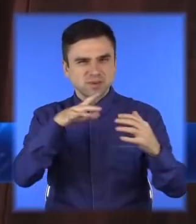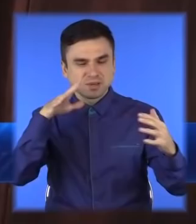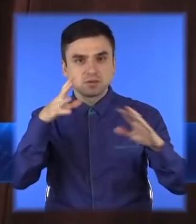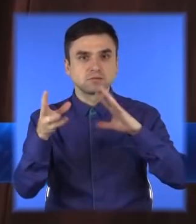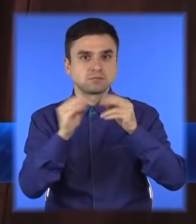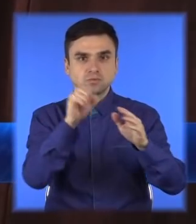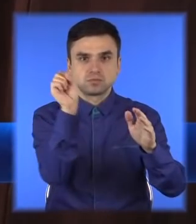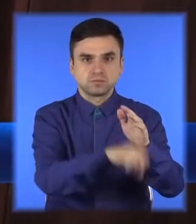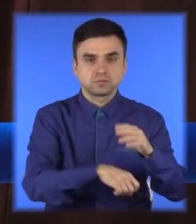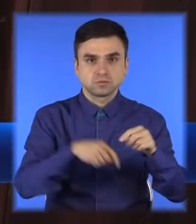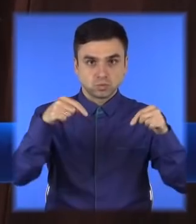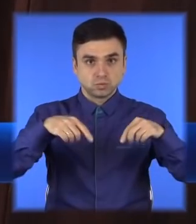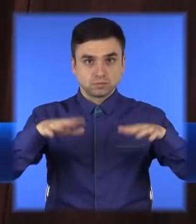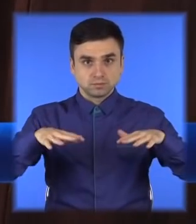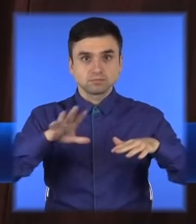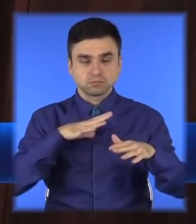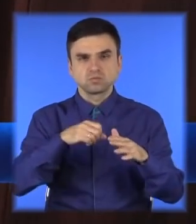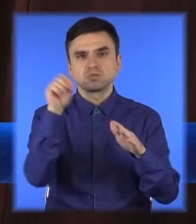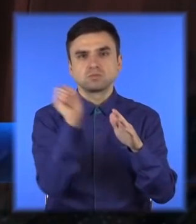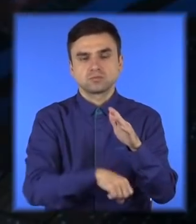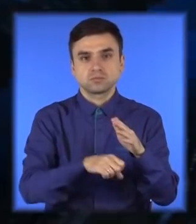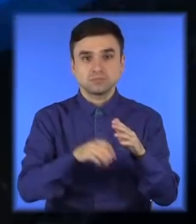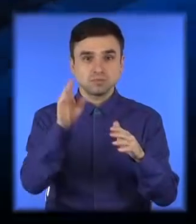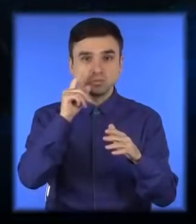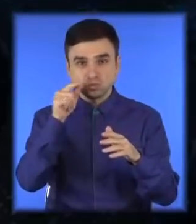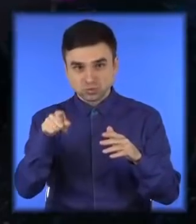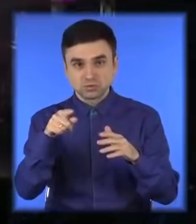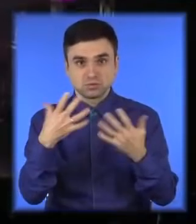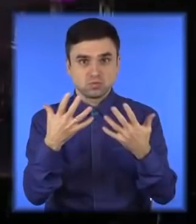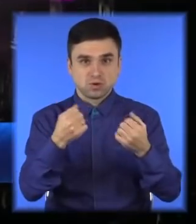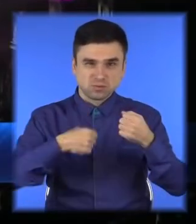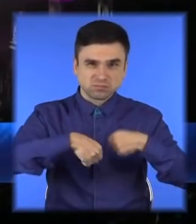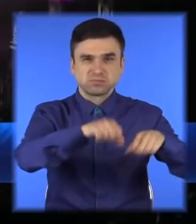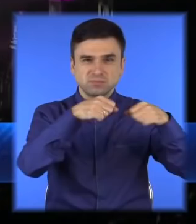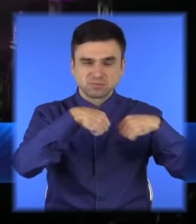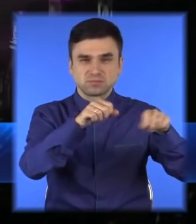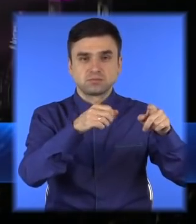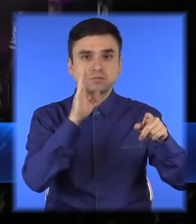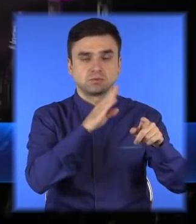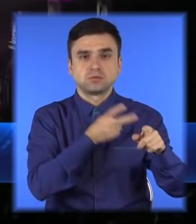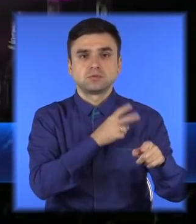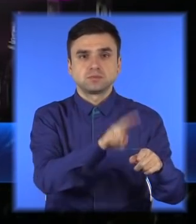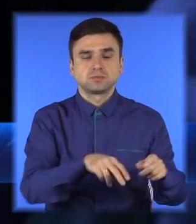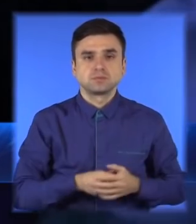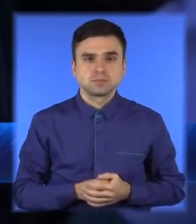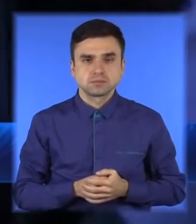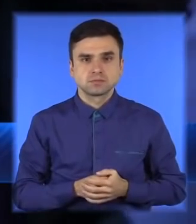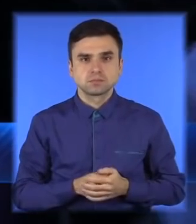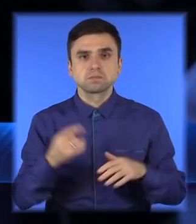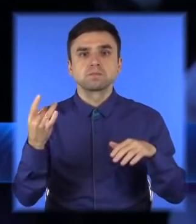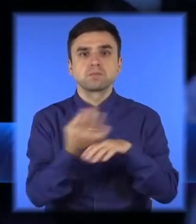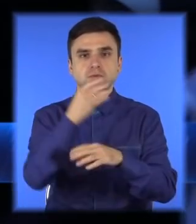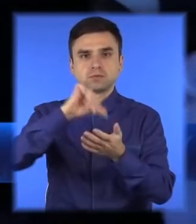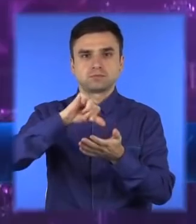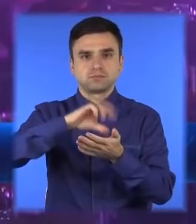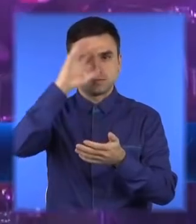вбивство. Чоловік забив кулаками кохану до смерті. Вперше виступив у Кривому Розі. Піанобой